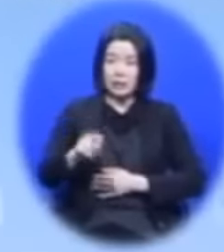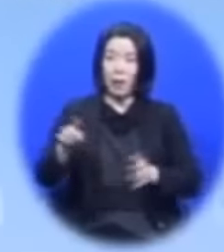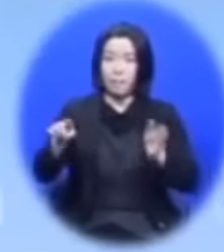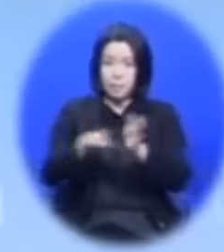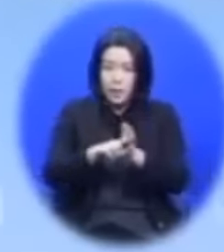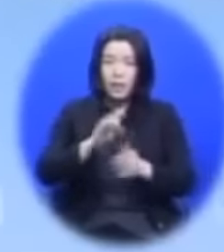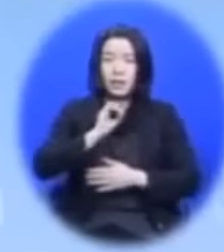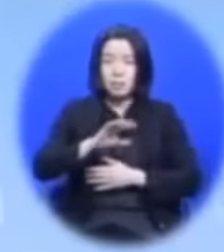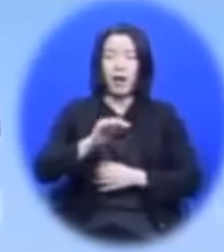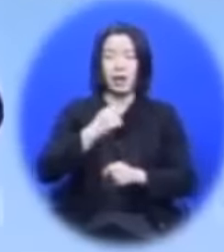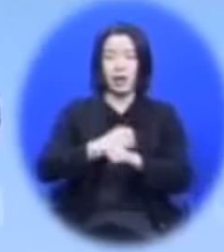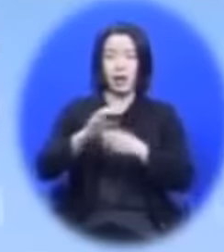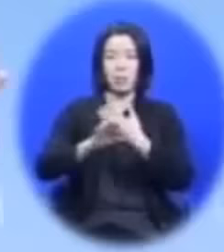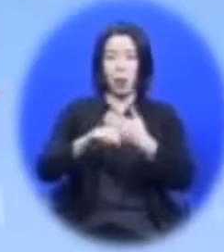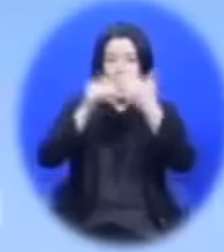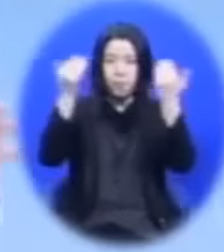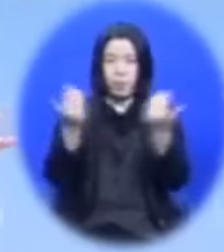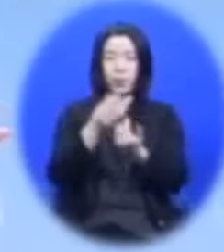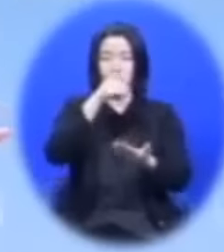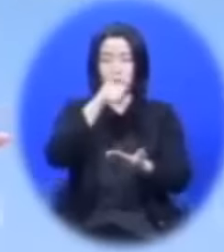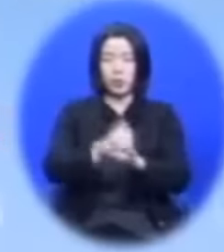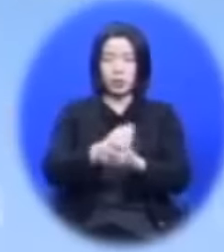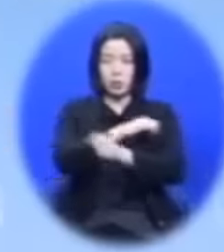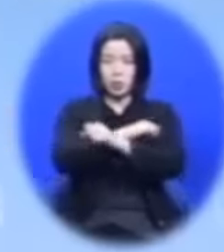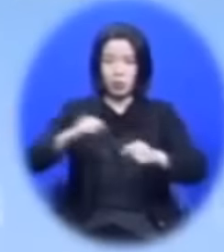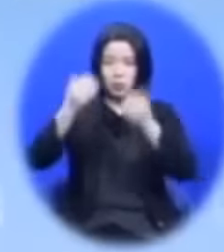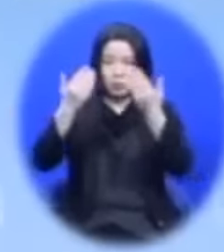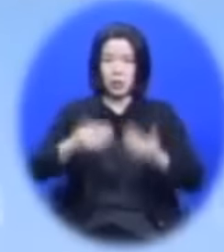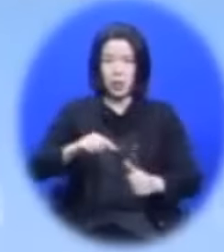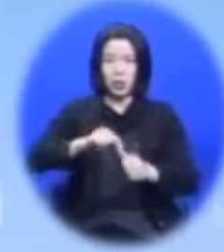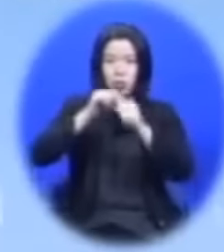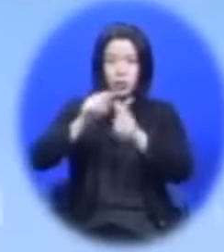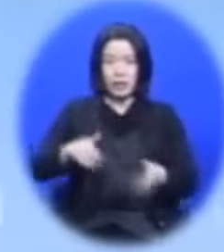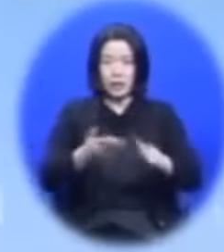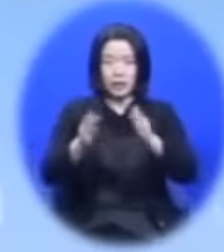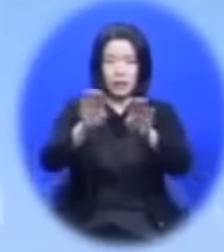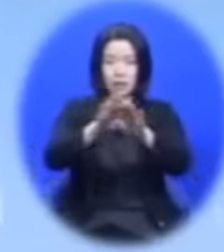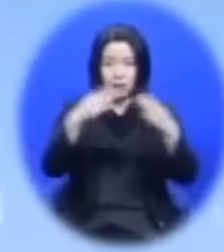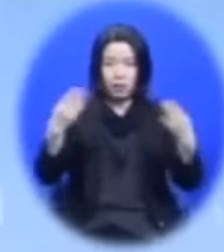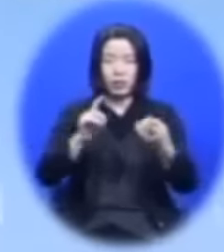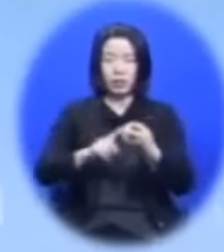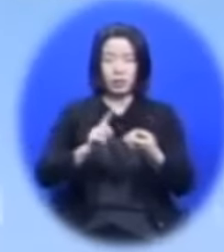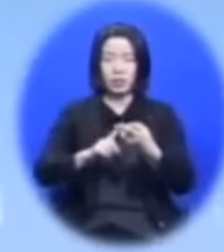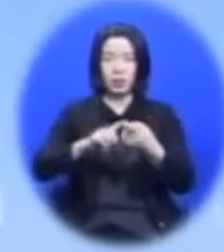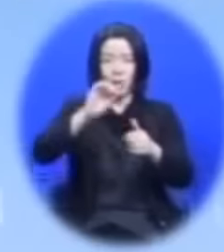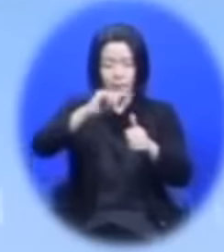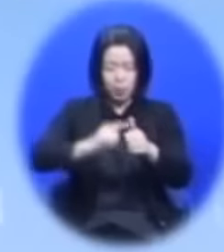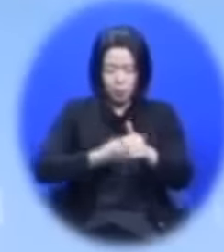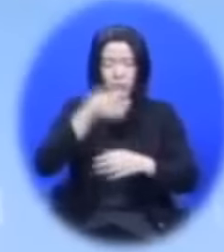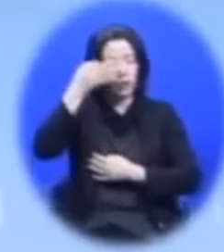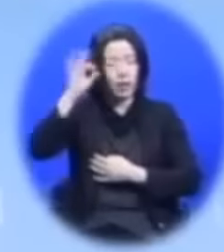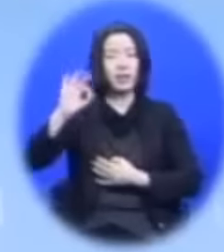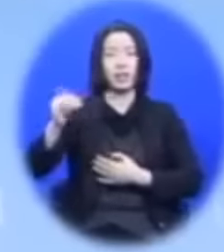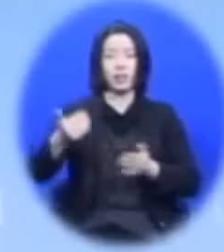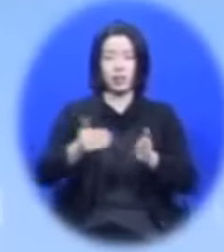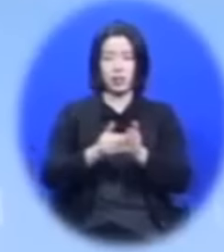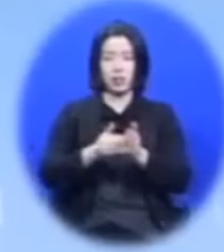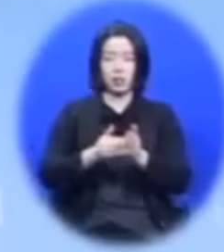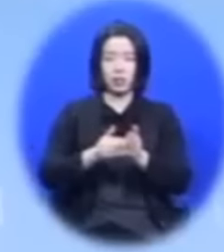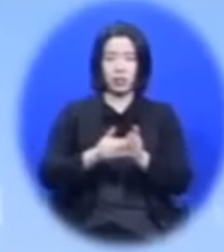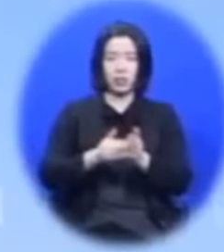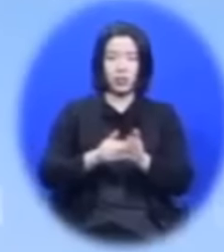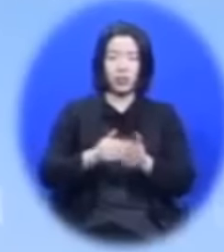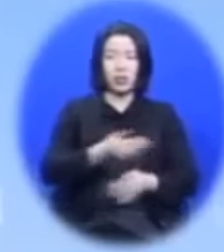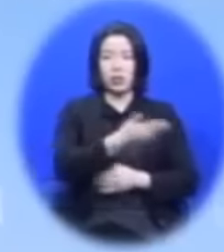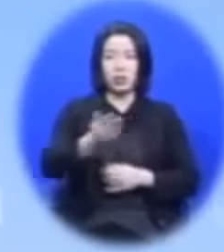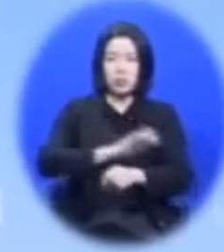하면 모든 죄에서 용서받는 구원의 길이 열렸다는 사실을 비로소 깨닫게 된 거예요. 여러분